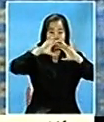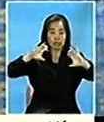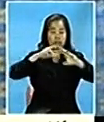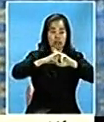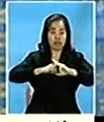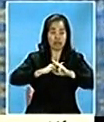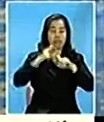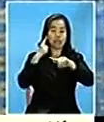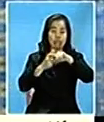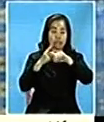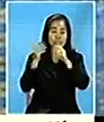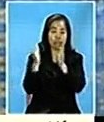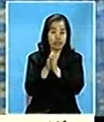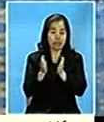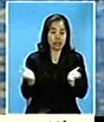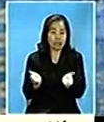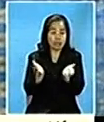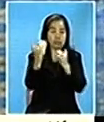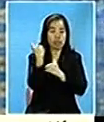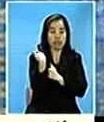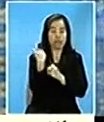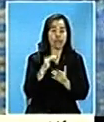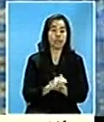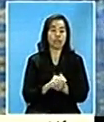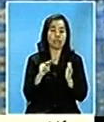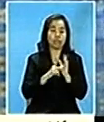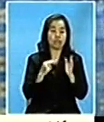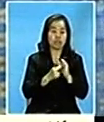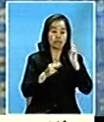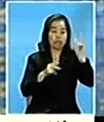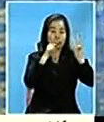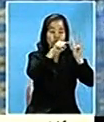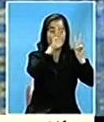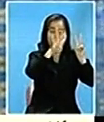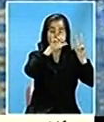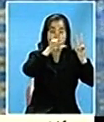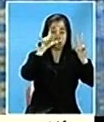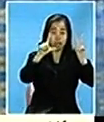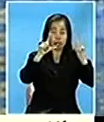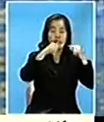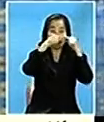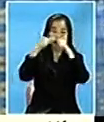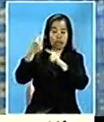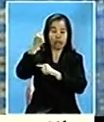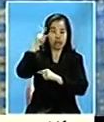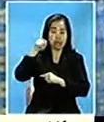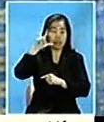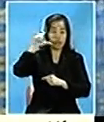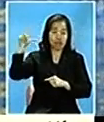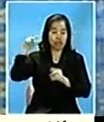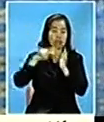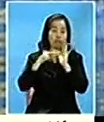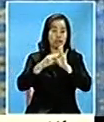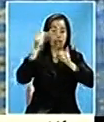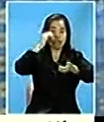คล่องตัวในการลงทุนเพราะฉะนั้นห่วงต่างระหว่าง 2.4 ล้านล้านไปยัง11ล้านล้านเนี่ยนะครับคือพลังร่วมระ